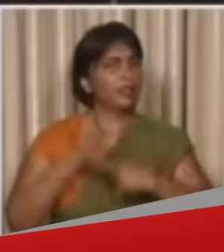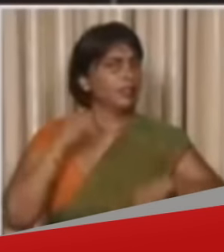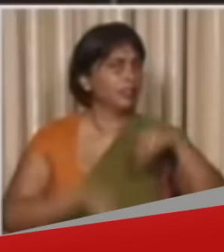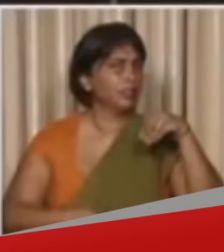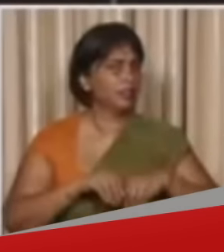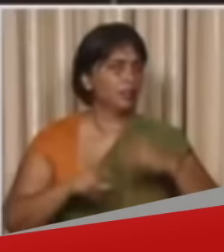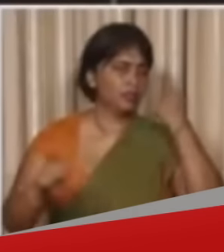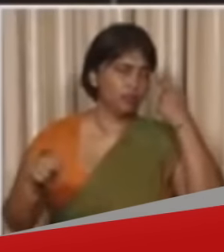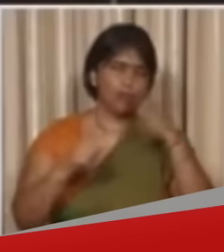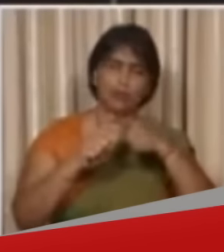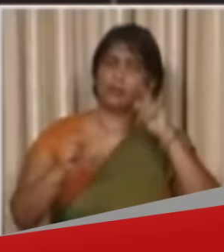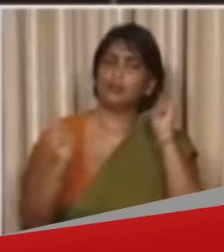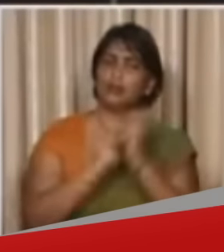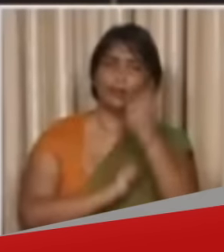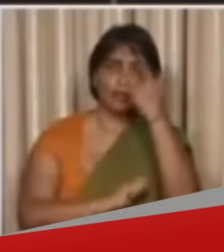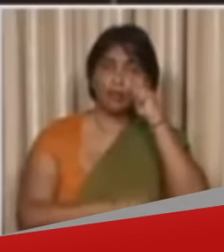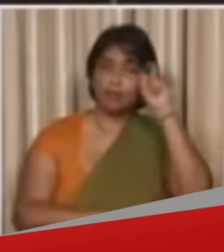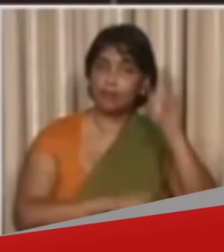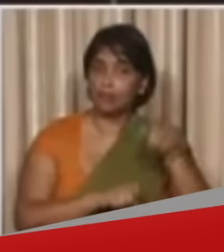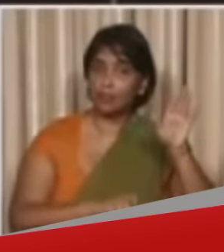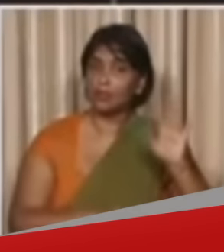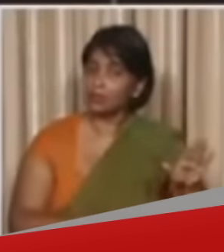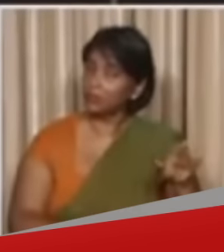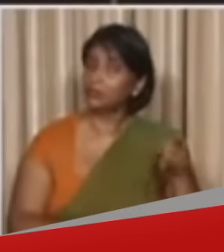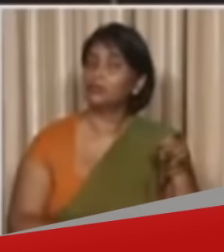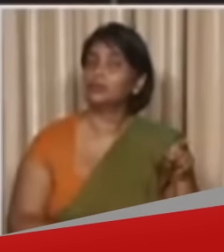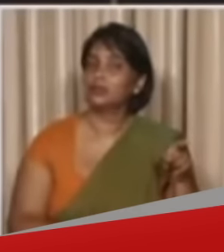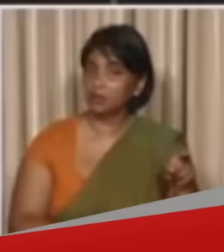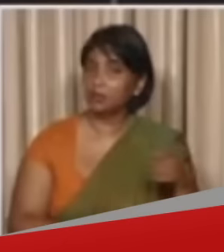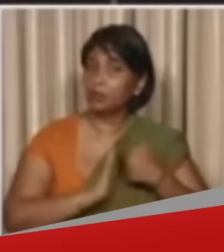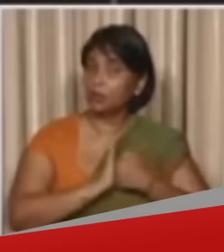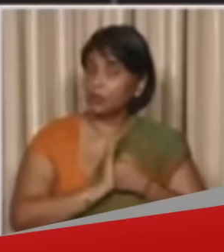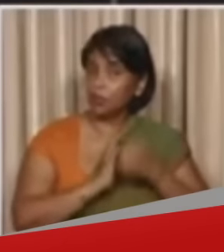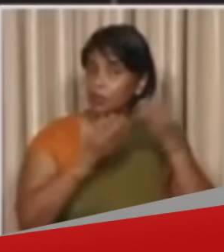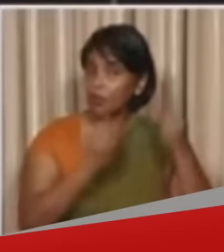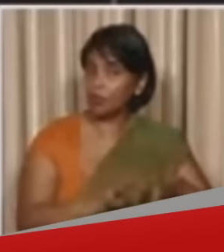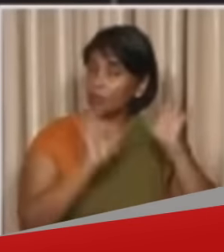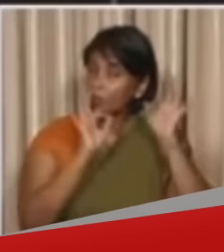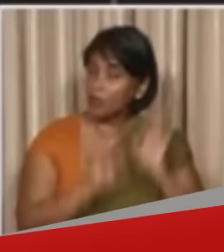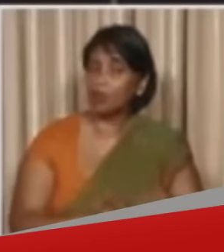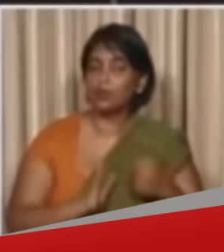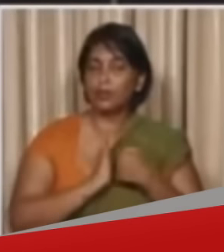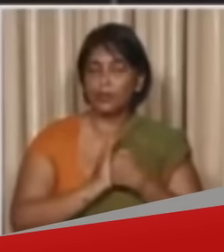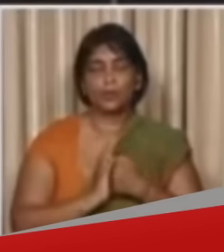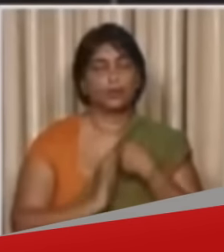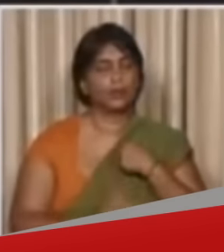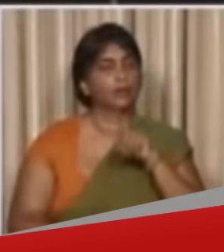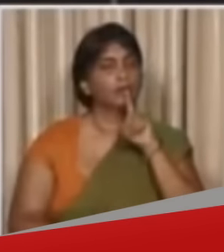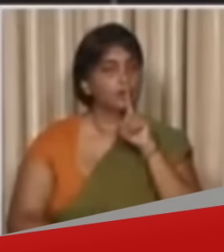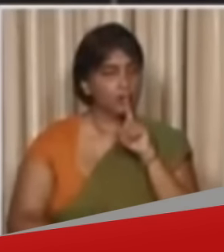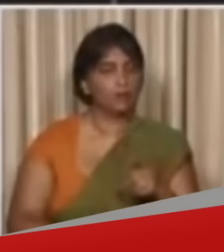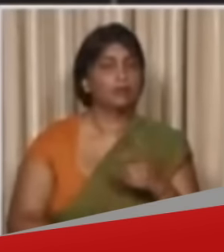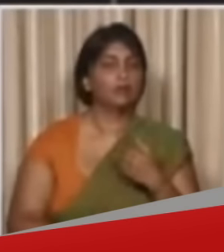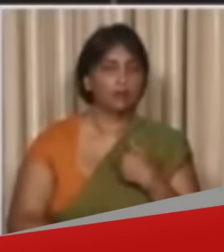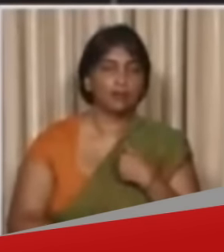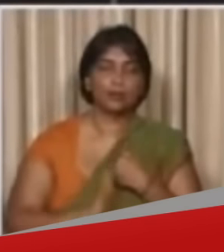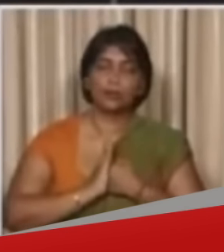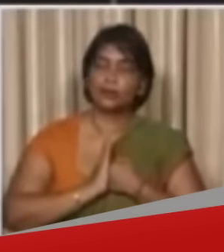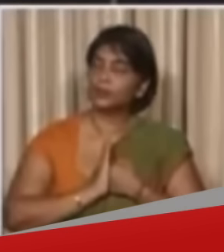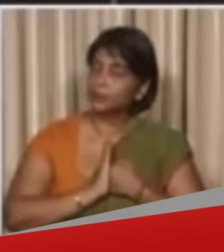කරගෙන කතෝලික ජනතාවට තියෙන ඒ ගෞරවය නැති කරගන්න එපා කියන ගෞරවණීය ඉල්ලීම අපි ඉතාම